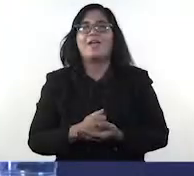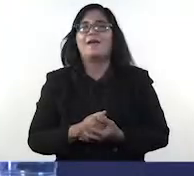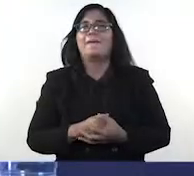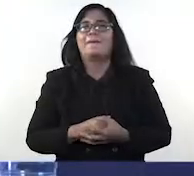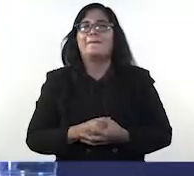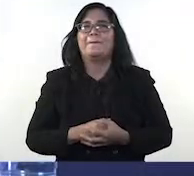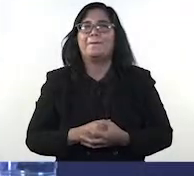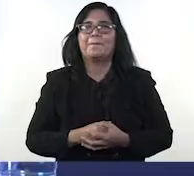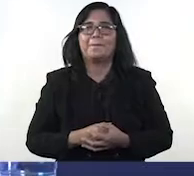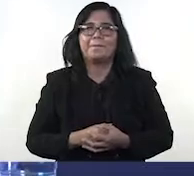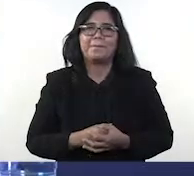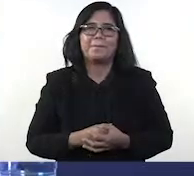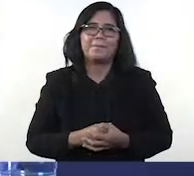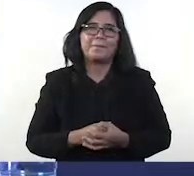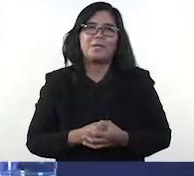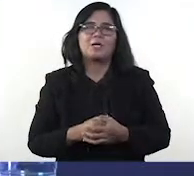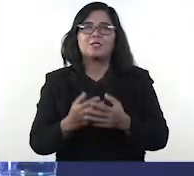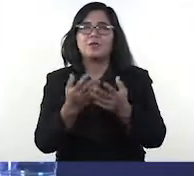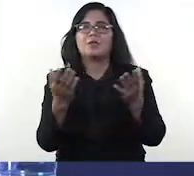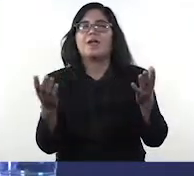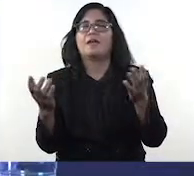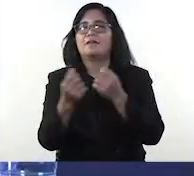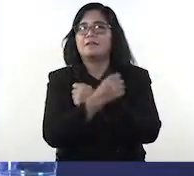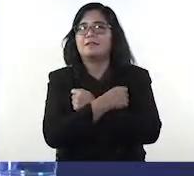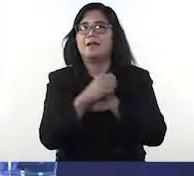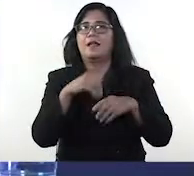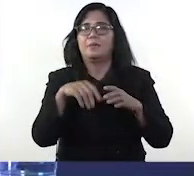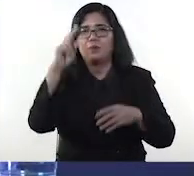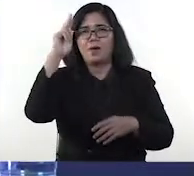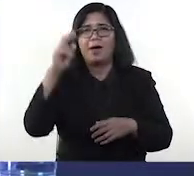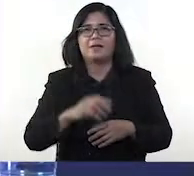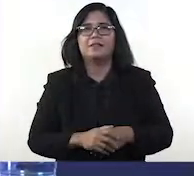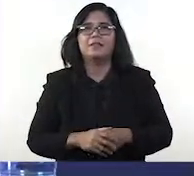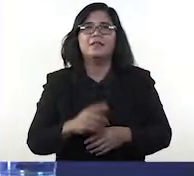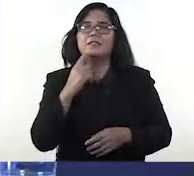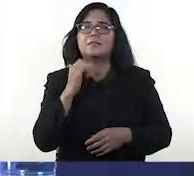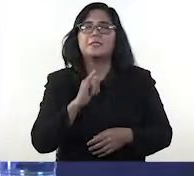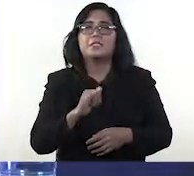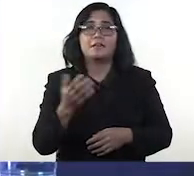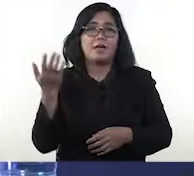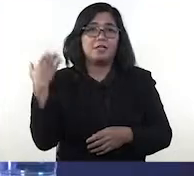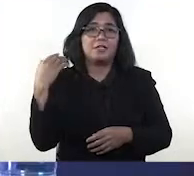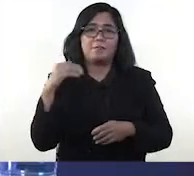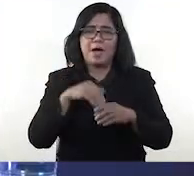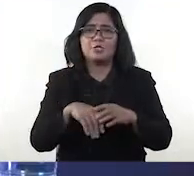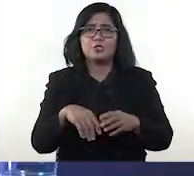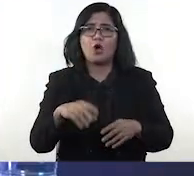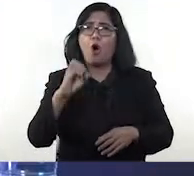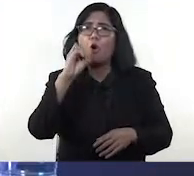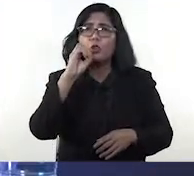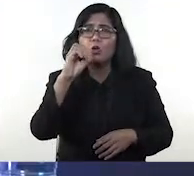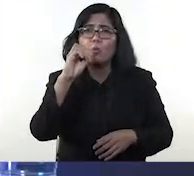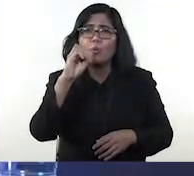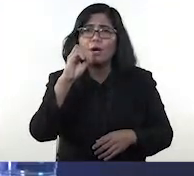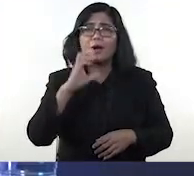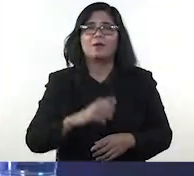Fray Wow Dragon Castle Tuhan seperti yang sudah saya bilang tadi kita sudah masuki